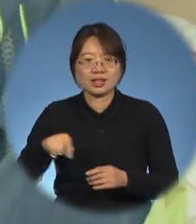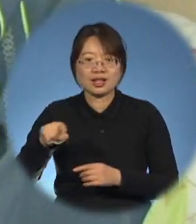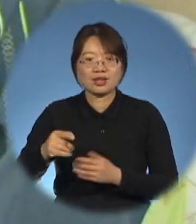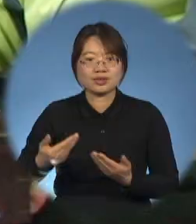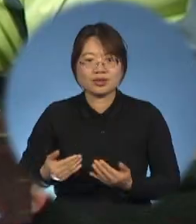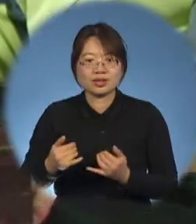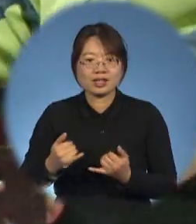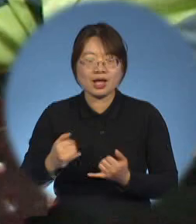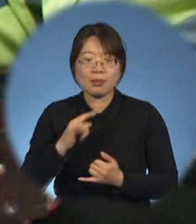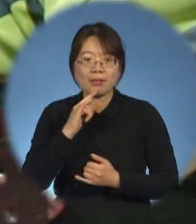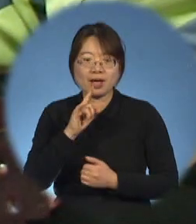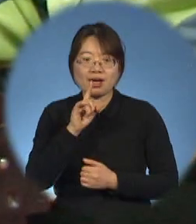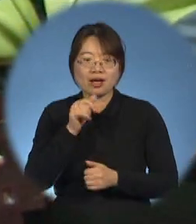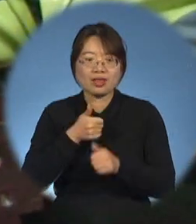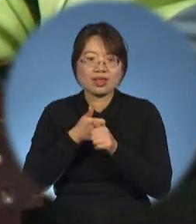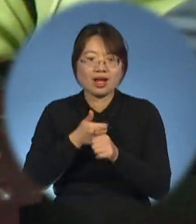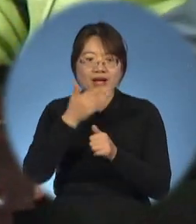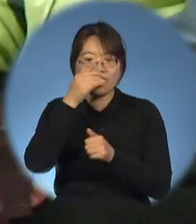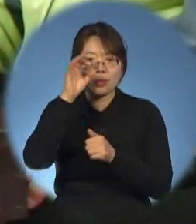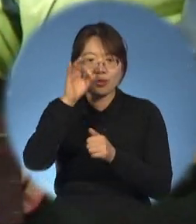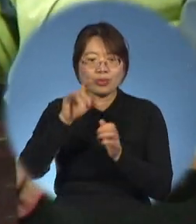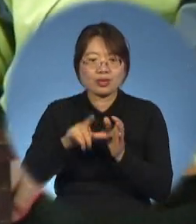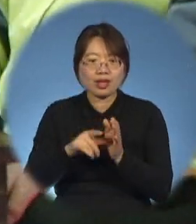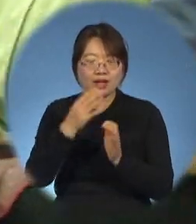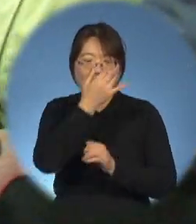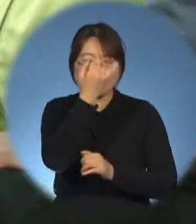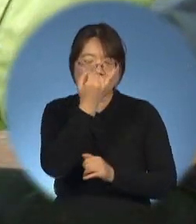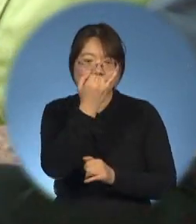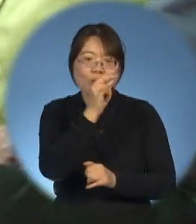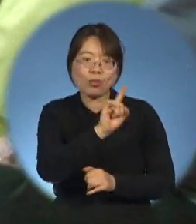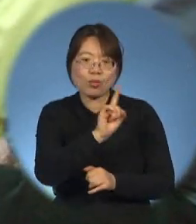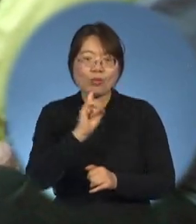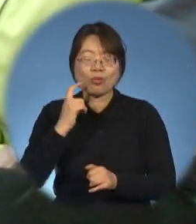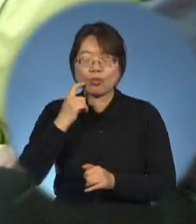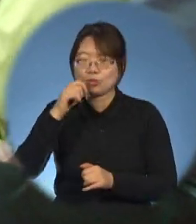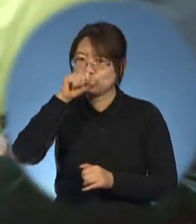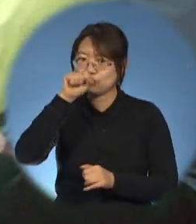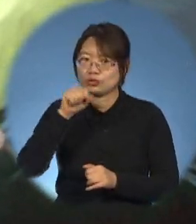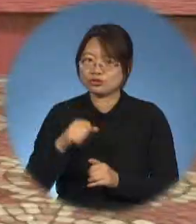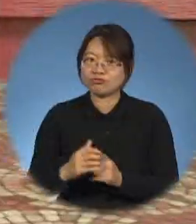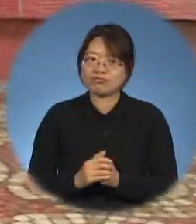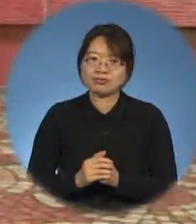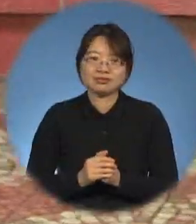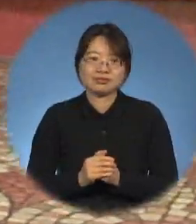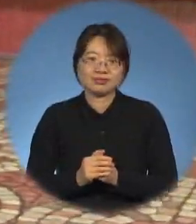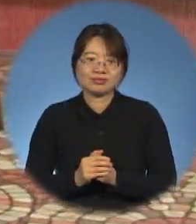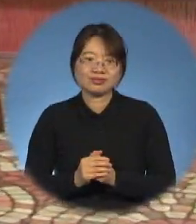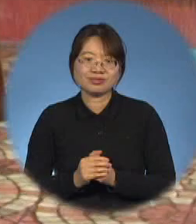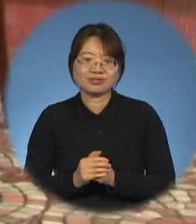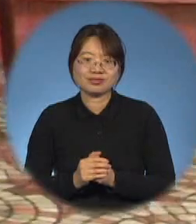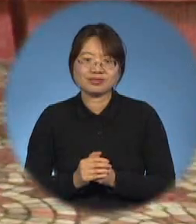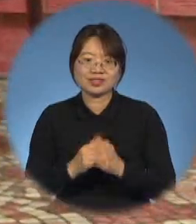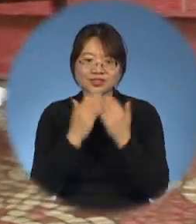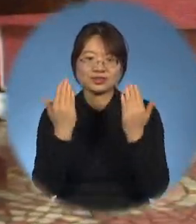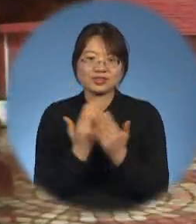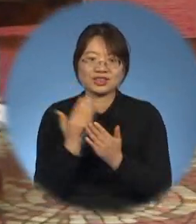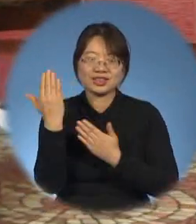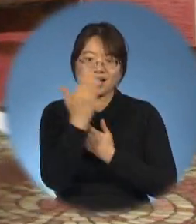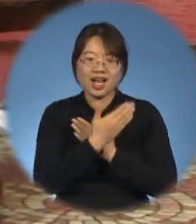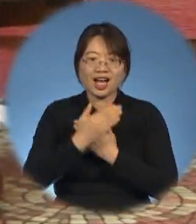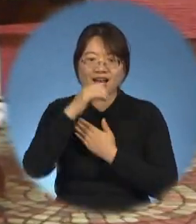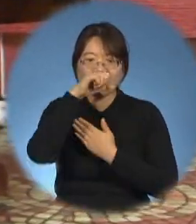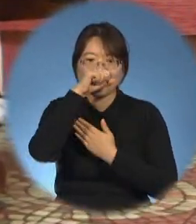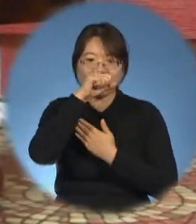마는 듣기에 할아버지 보셨을 때 할머니 어떠세요 이쁘고 조 체 몸 전체가 달려와